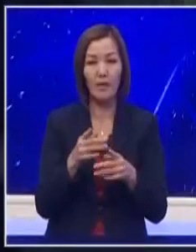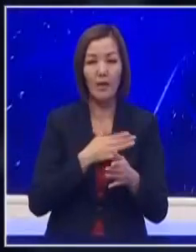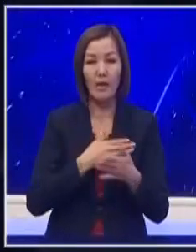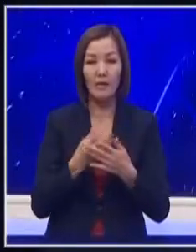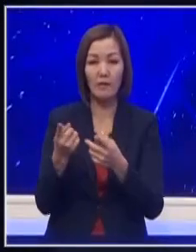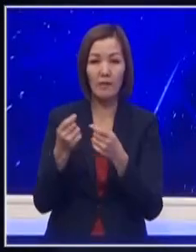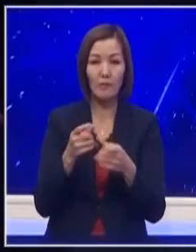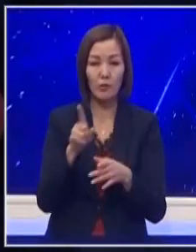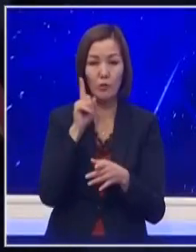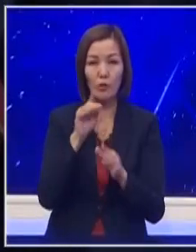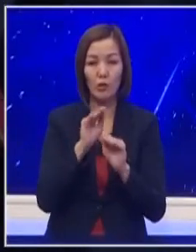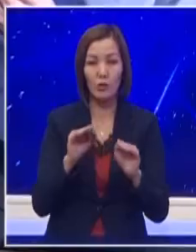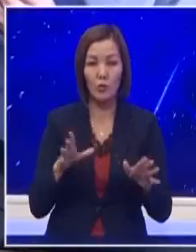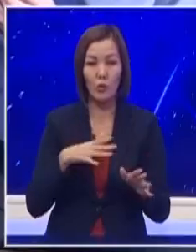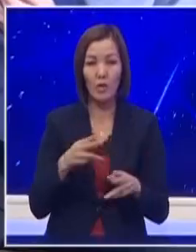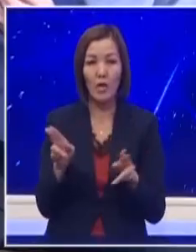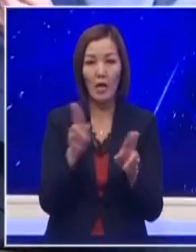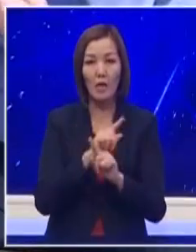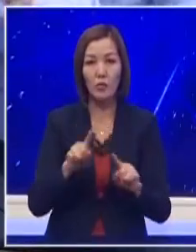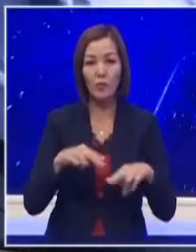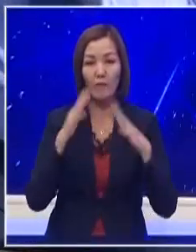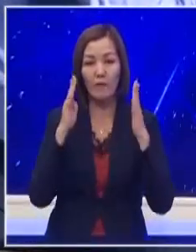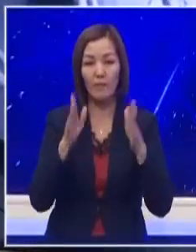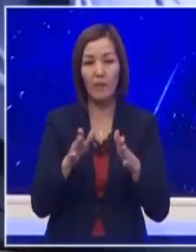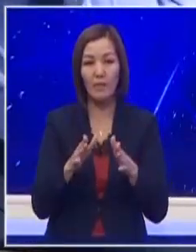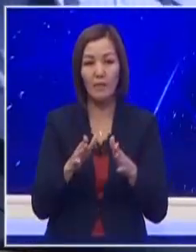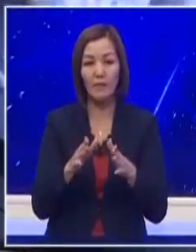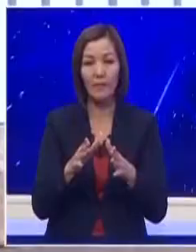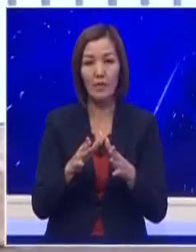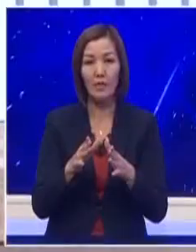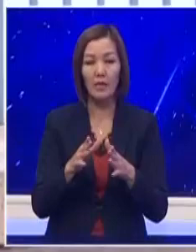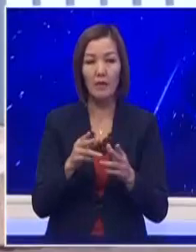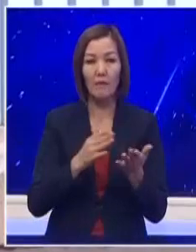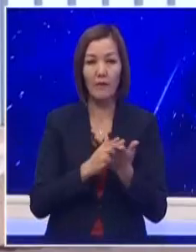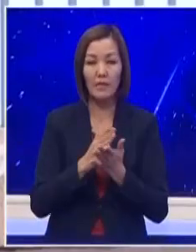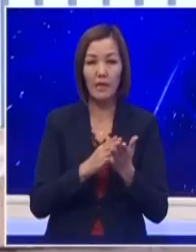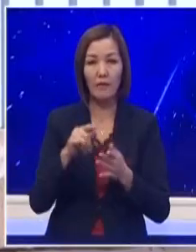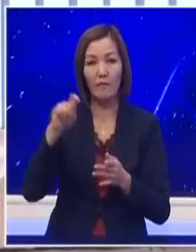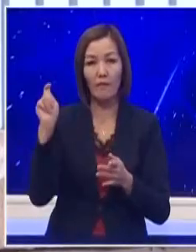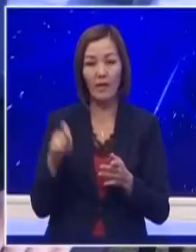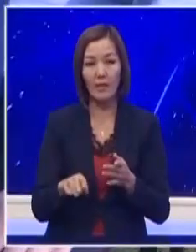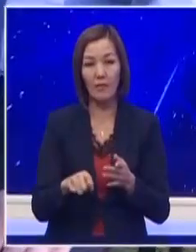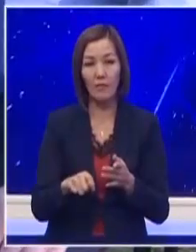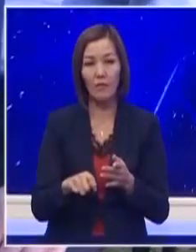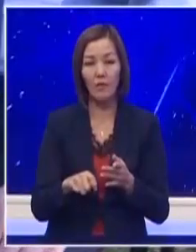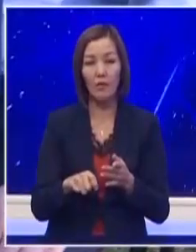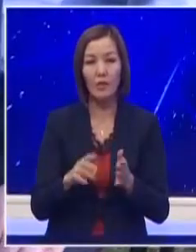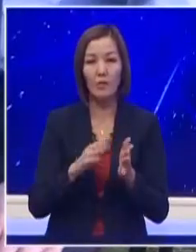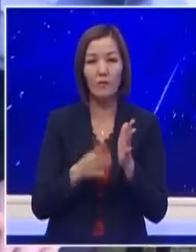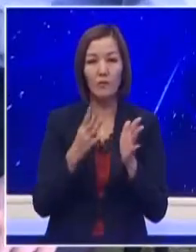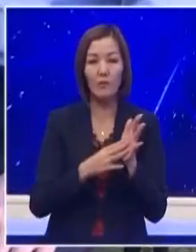школьники и студенты особенное внимание и почет столичные гости выразили ветерану войны контрабаю с арсенбаю